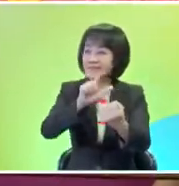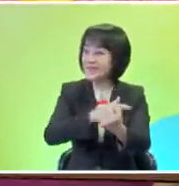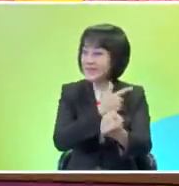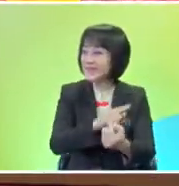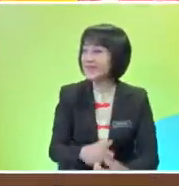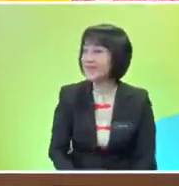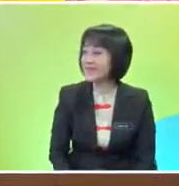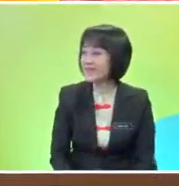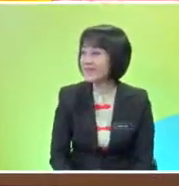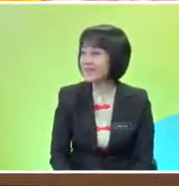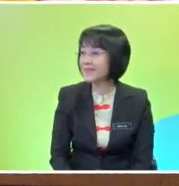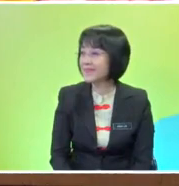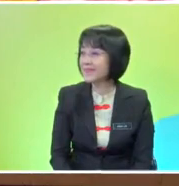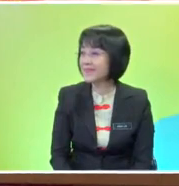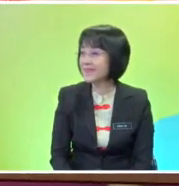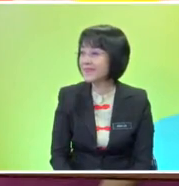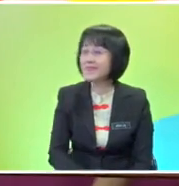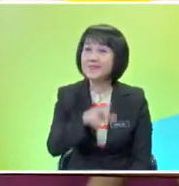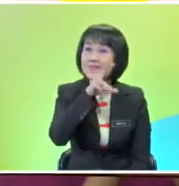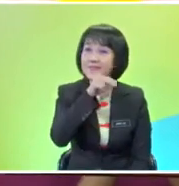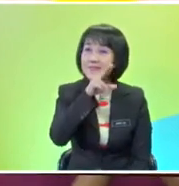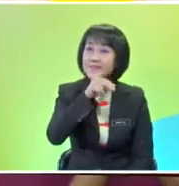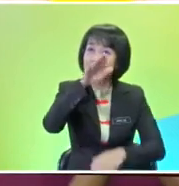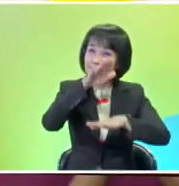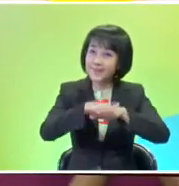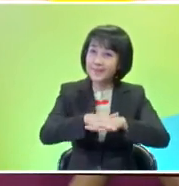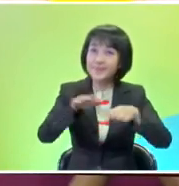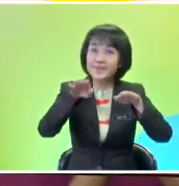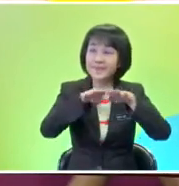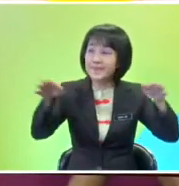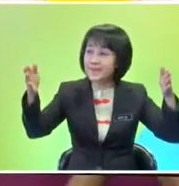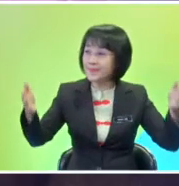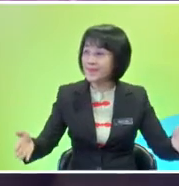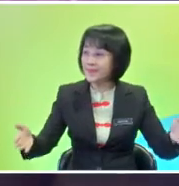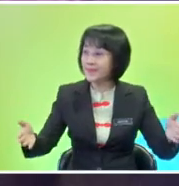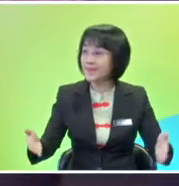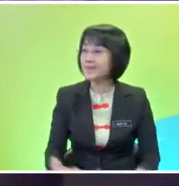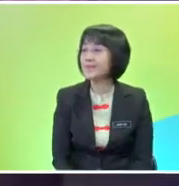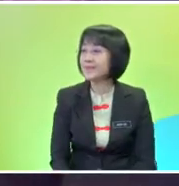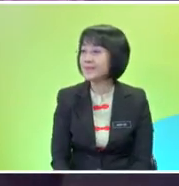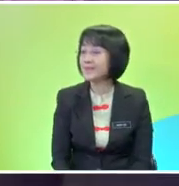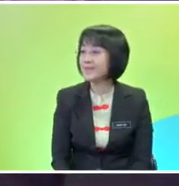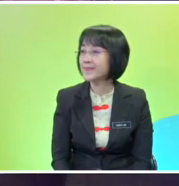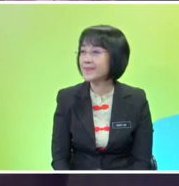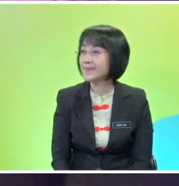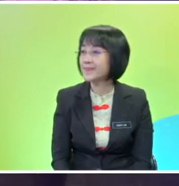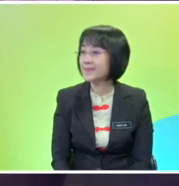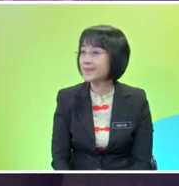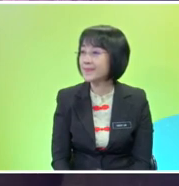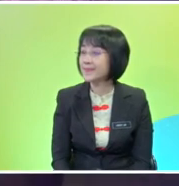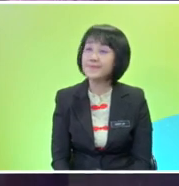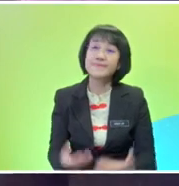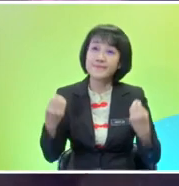sedang susun itik di atas meja okey dah